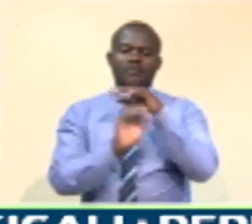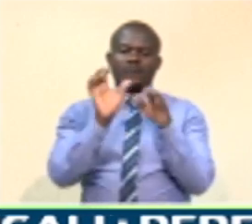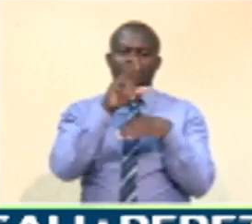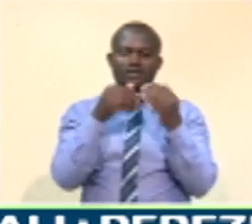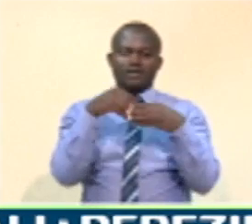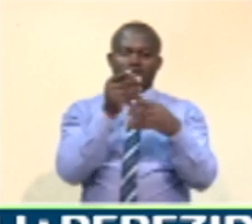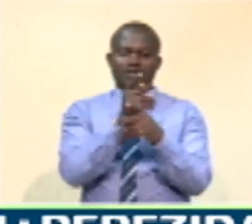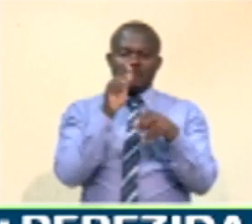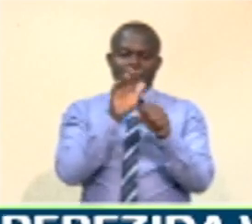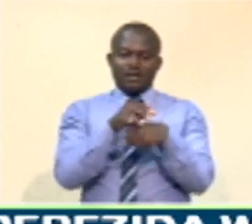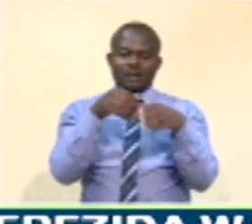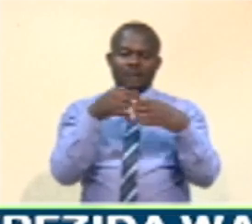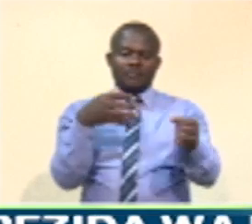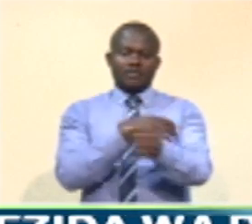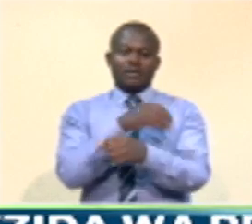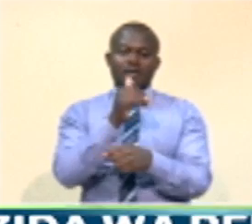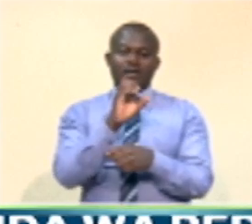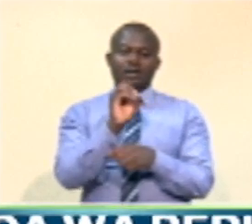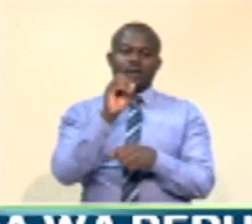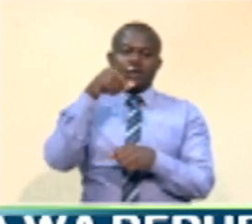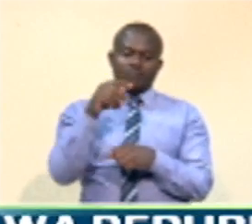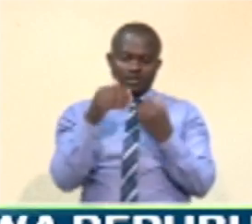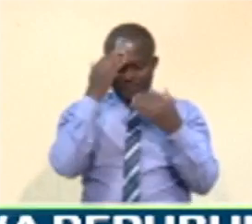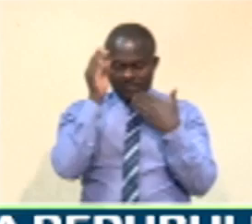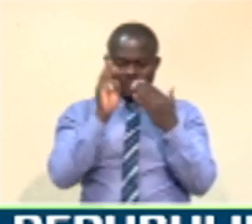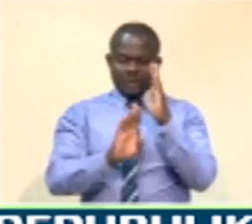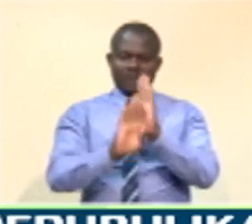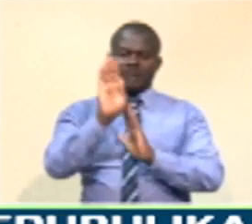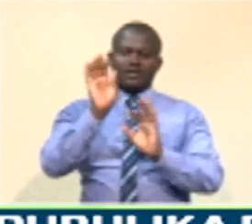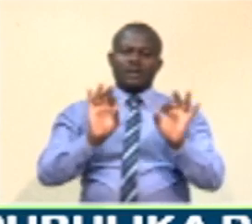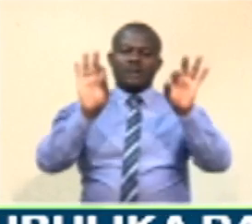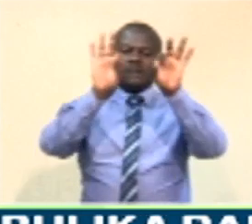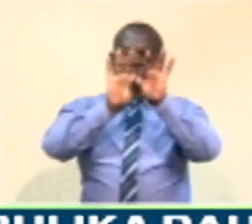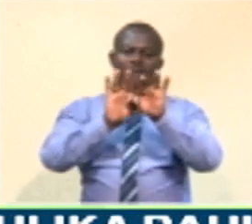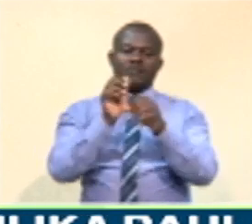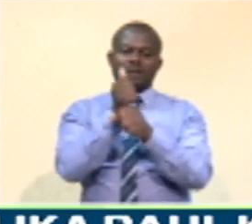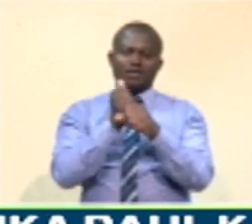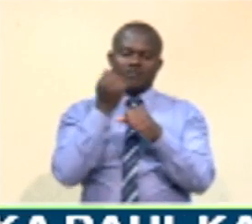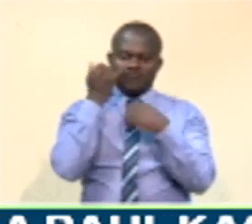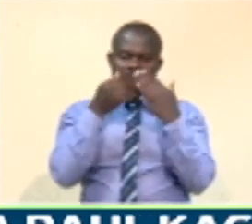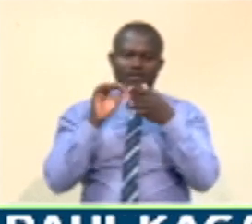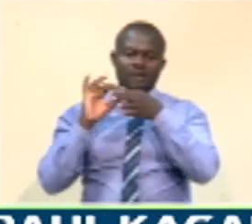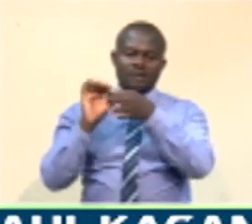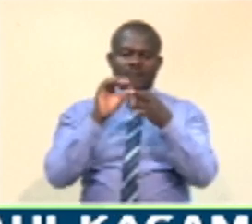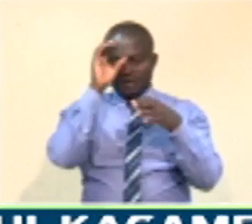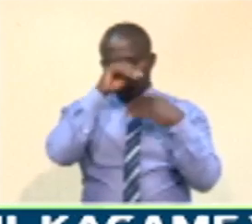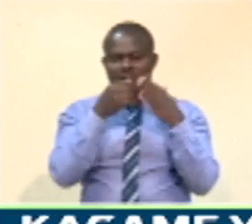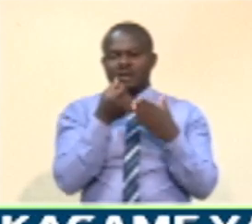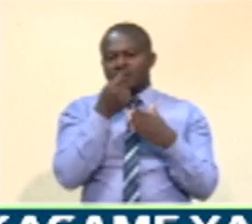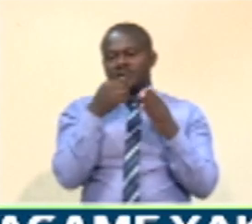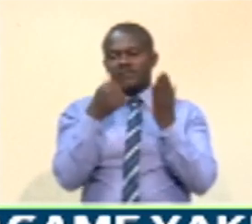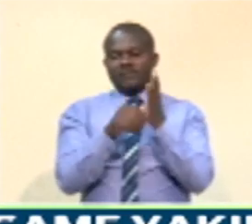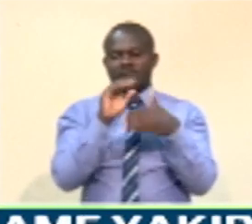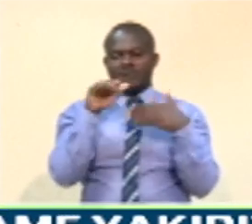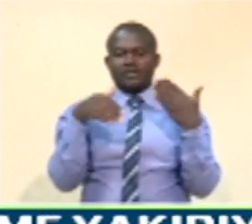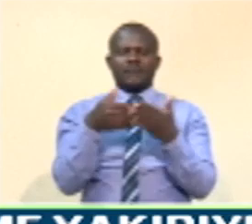kuguha imbaraga uyu muryango wa Yako kuko uzateza imbere agaciro ka kawa nidufatanya mu gushakira umuti ibibazo byose